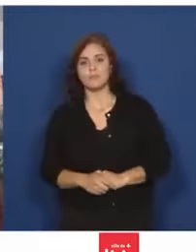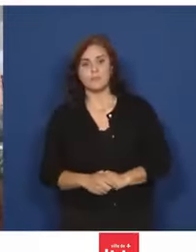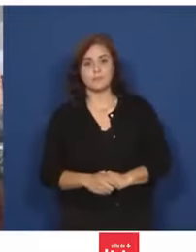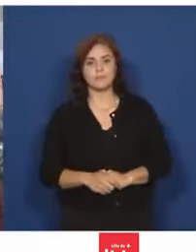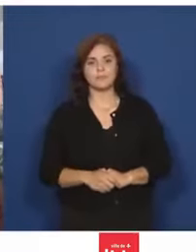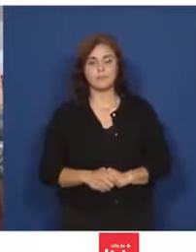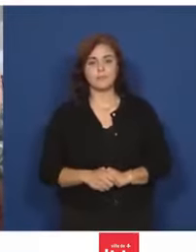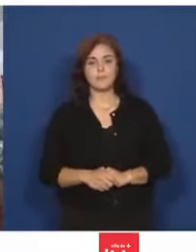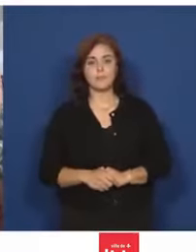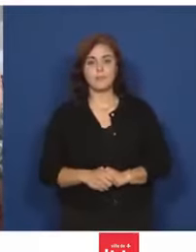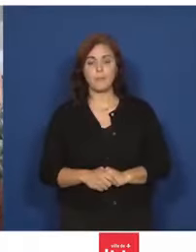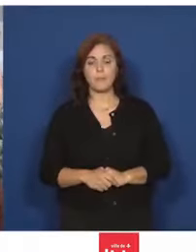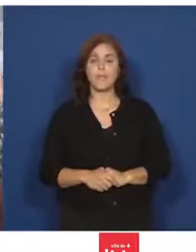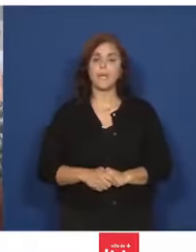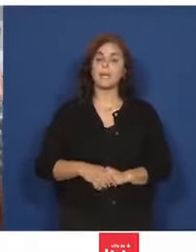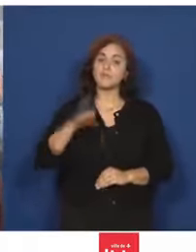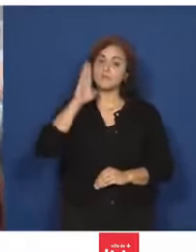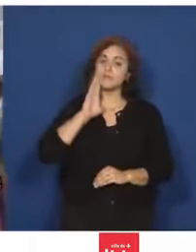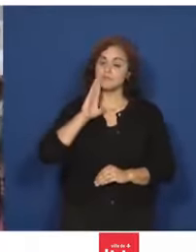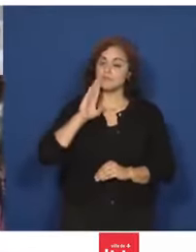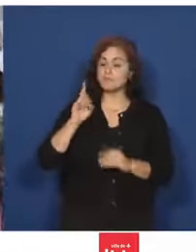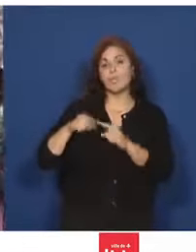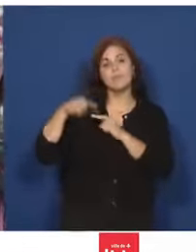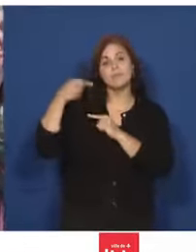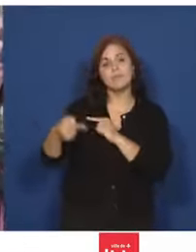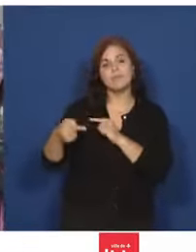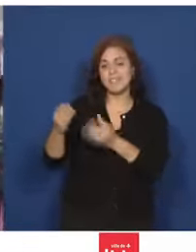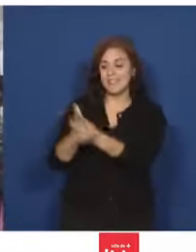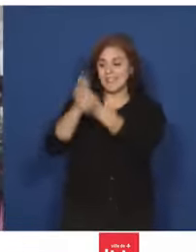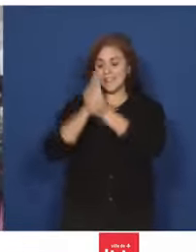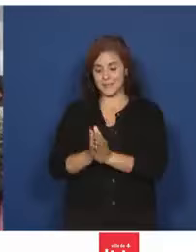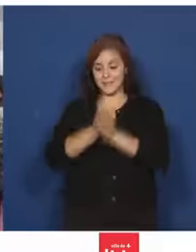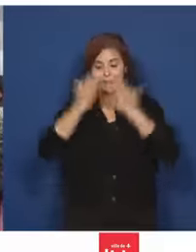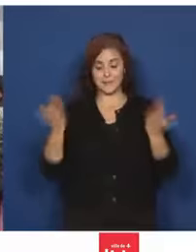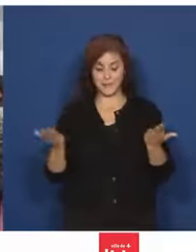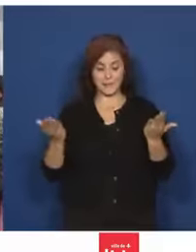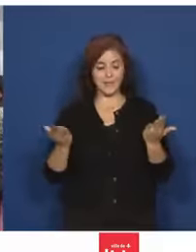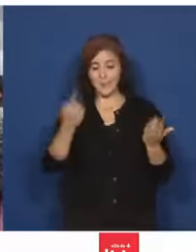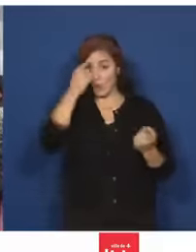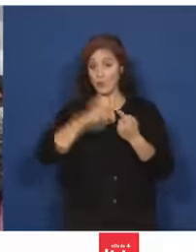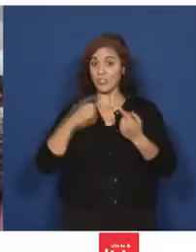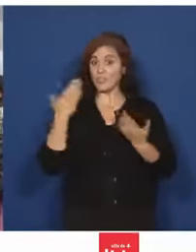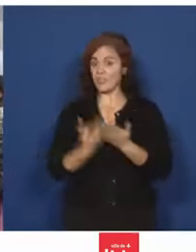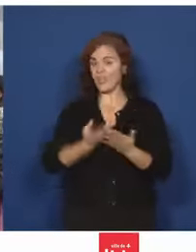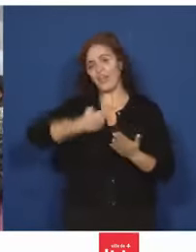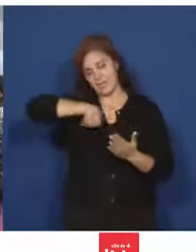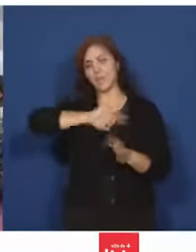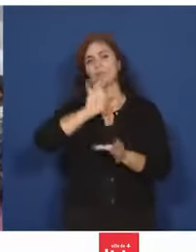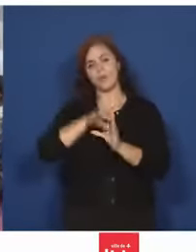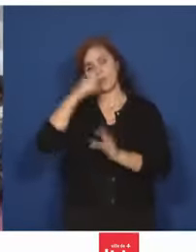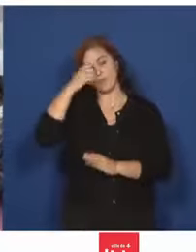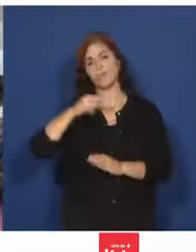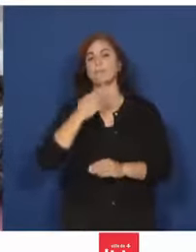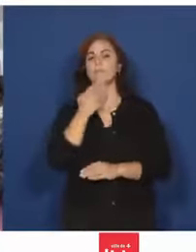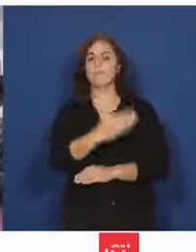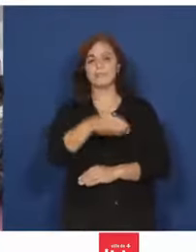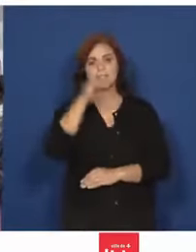tout prochainement une délibération en ce sens que nous voterons avec le plus grand enthousiasme. Je vous remercie.